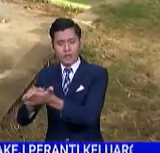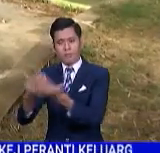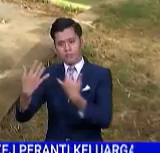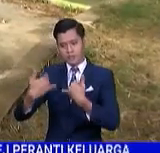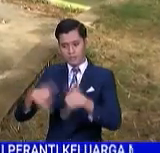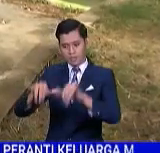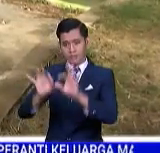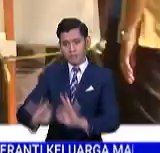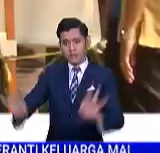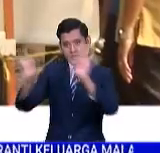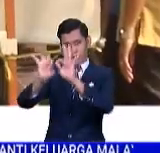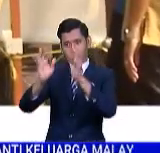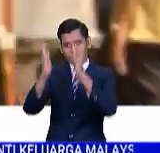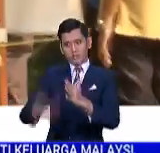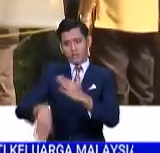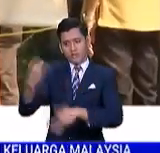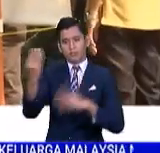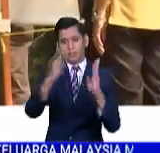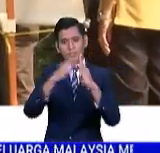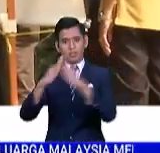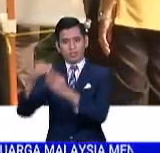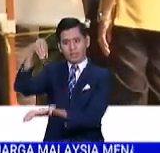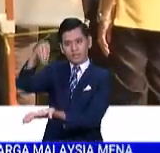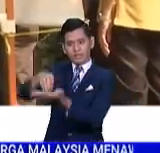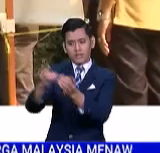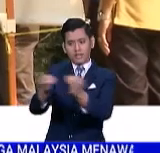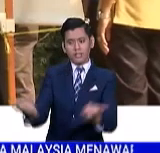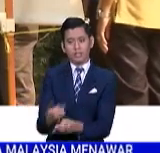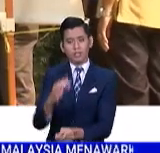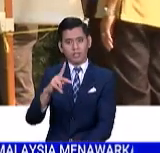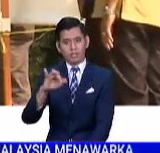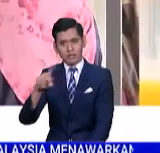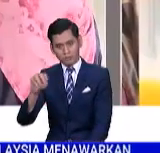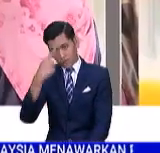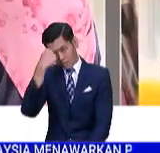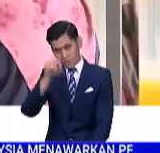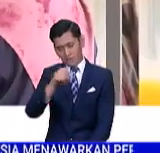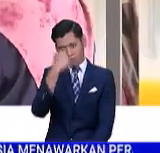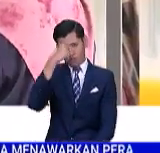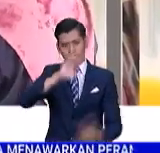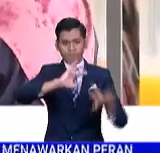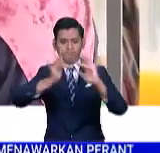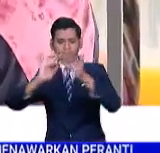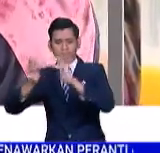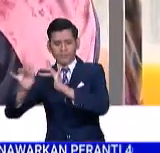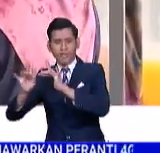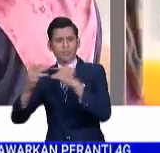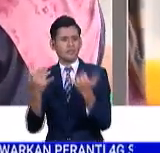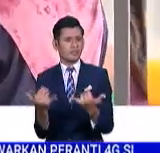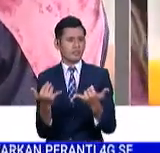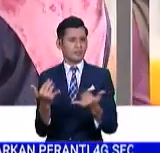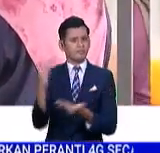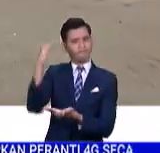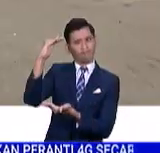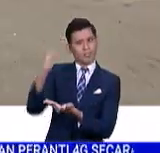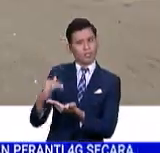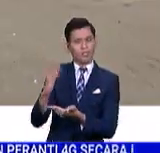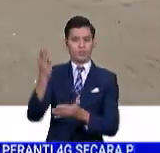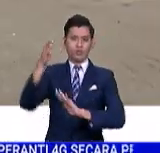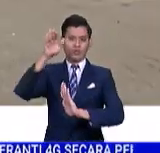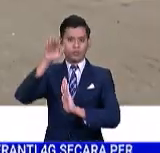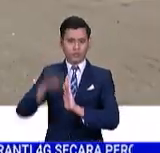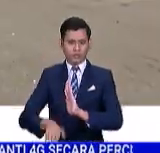penduduk luar bandar seperti di daerah Kabong ini. Apatah lagi liputan telekomunikasi yang masih agak kurang